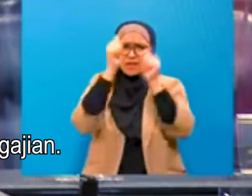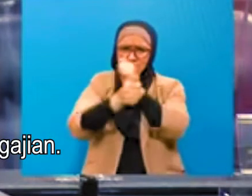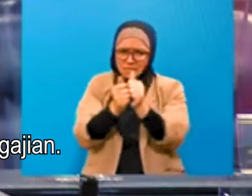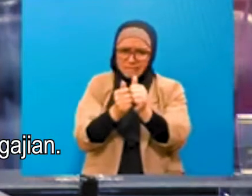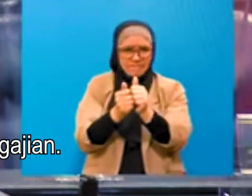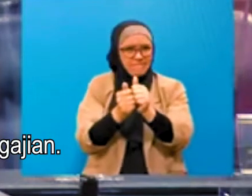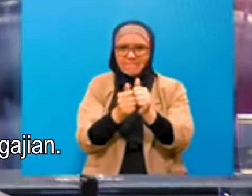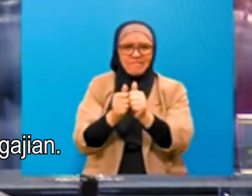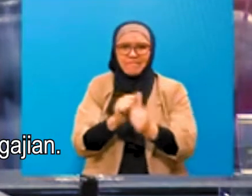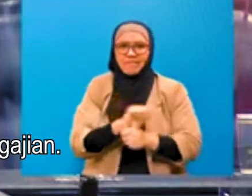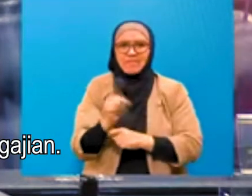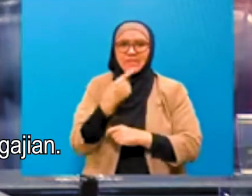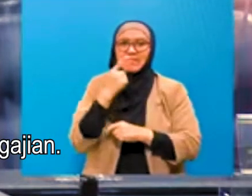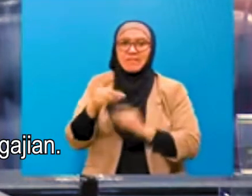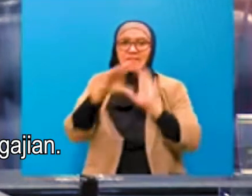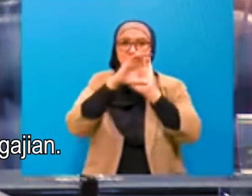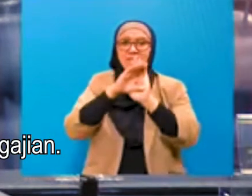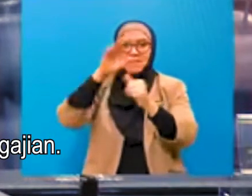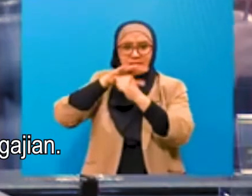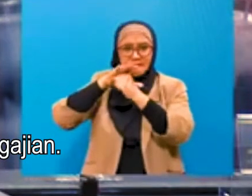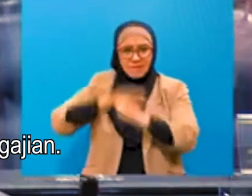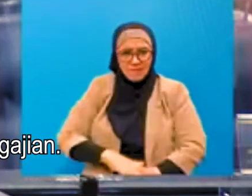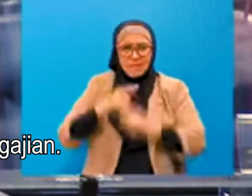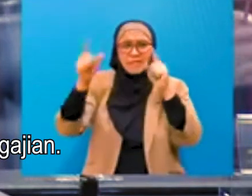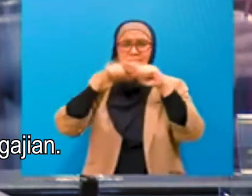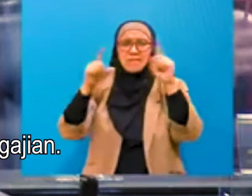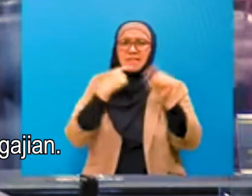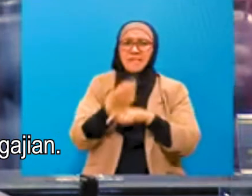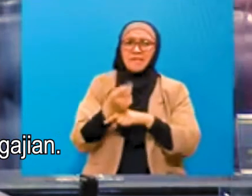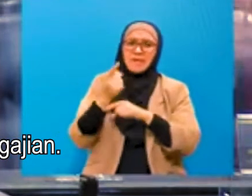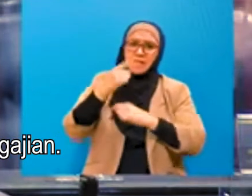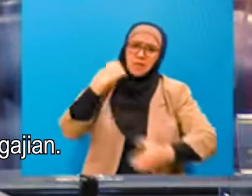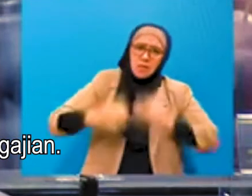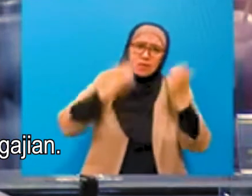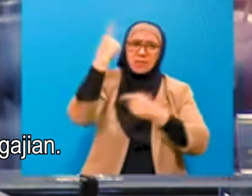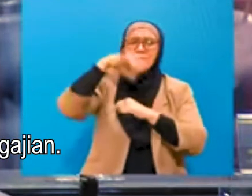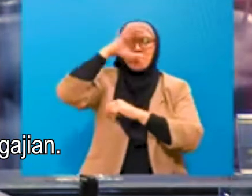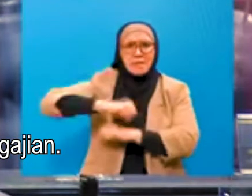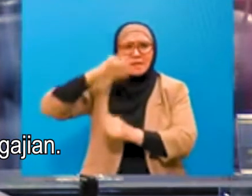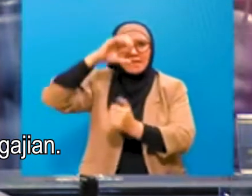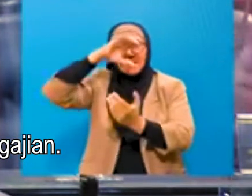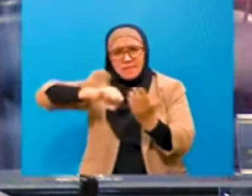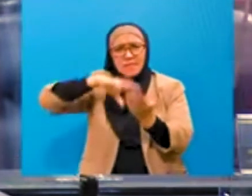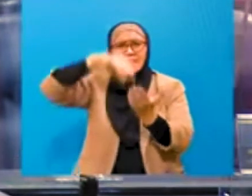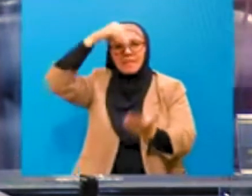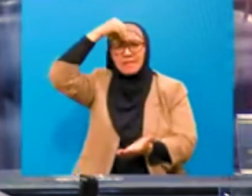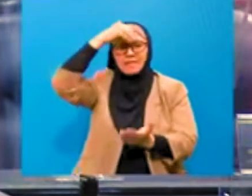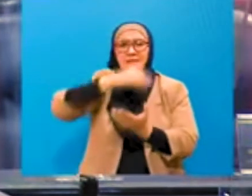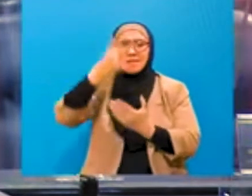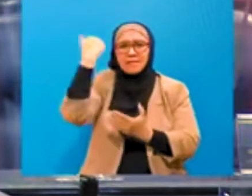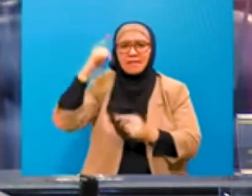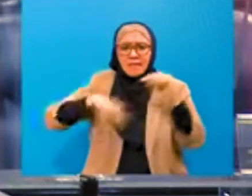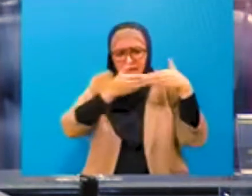salah satu contohnya tekanan emosi Ada yang tertinggal pengajian Keane tidak dapat mengikuti dengan baik dan sebagainya mungkin